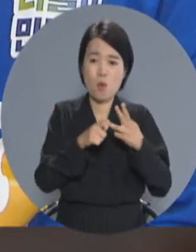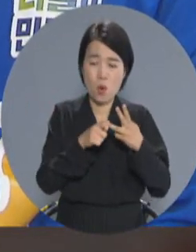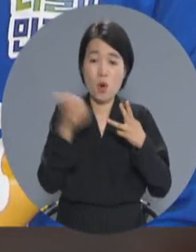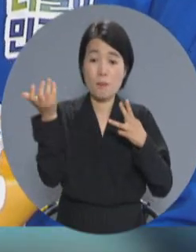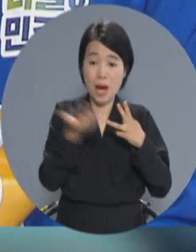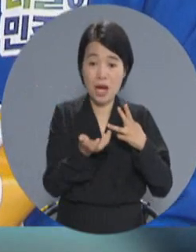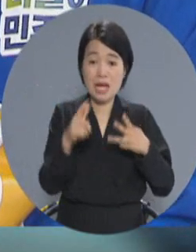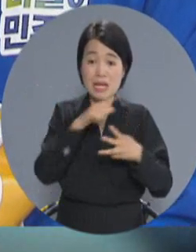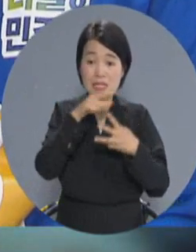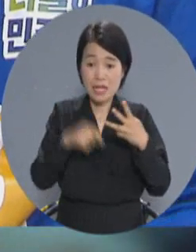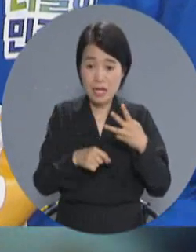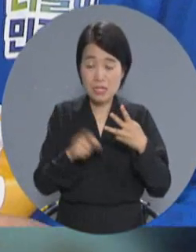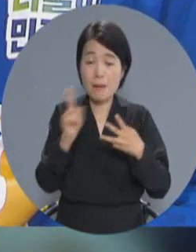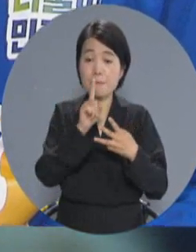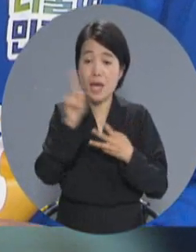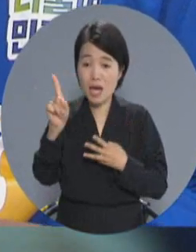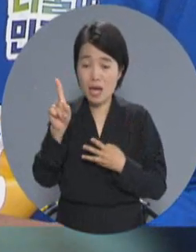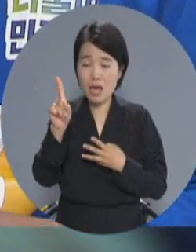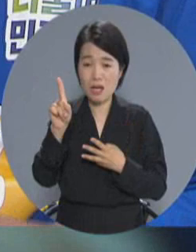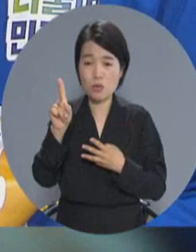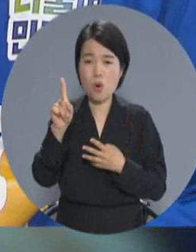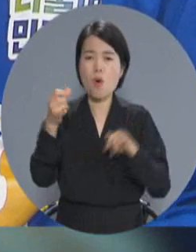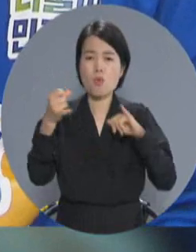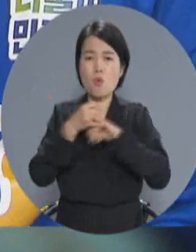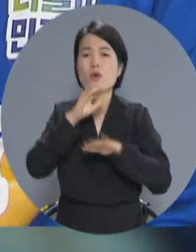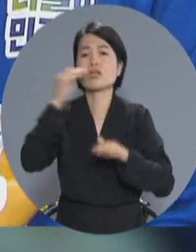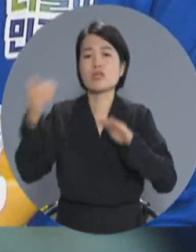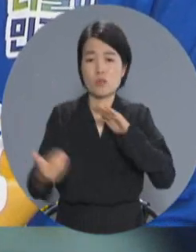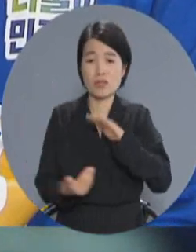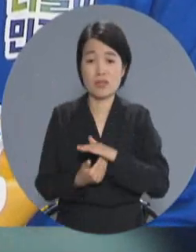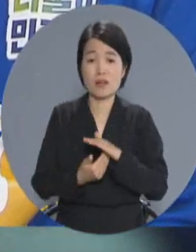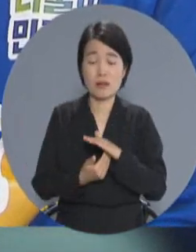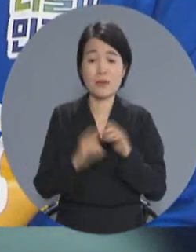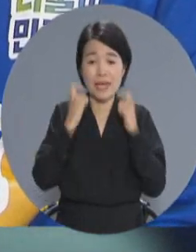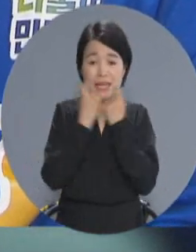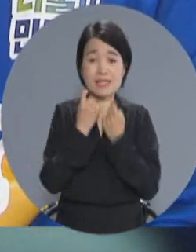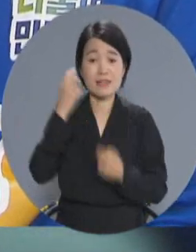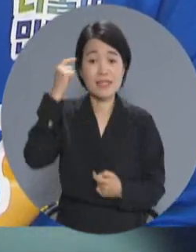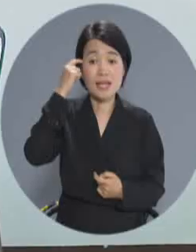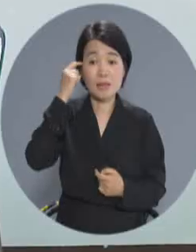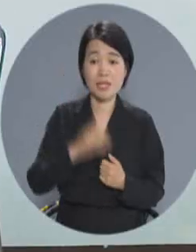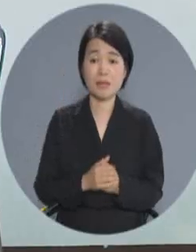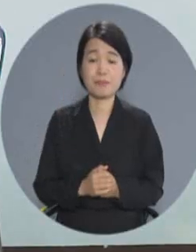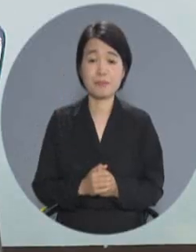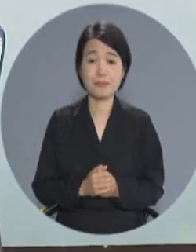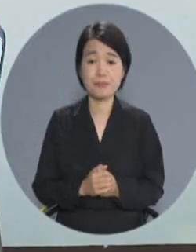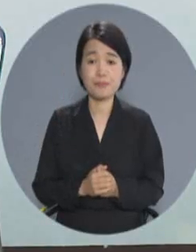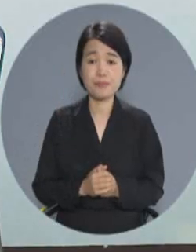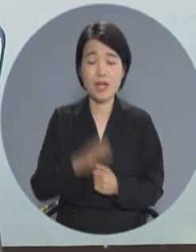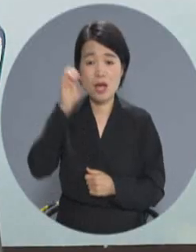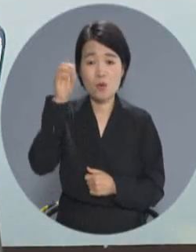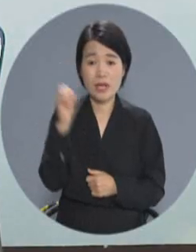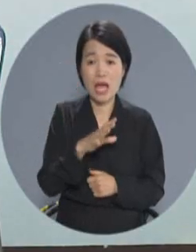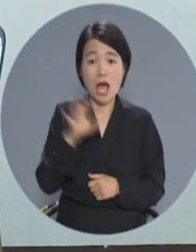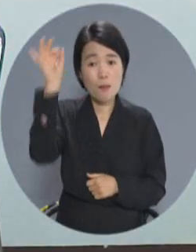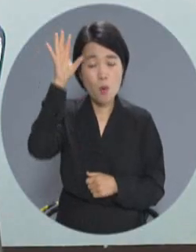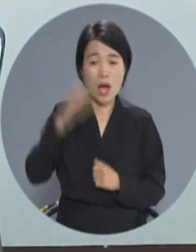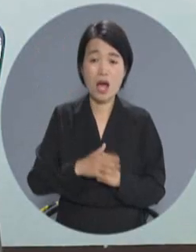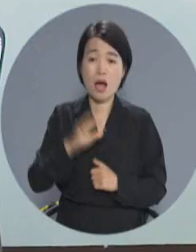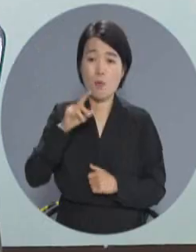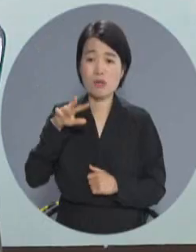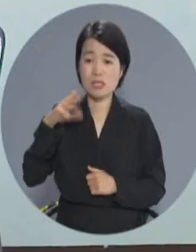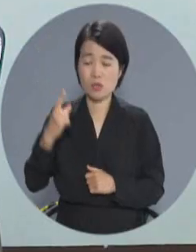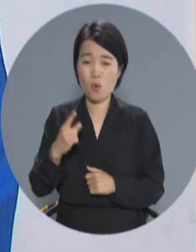세가지 이 중에 한 가지가 보며 이루어져야 된다고 전 개인적으로 생각을 합니다 어 방향과 포함 포스코의